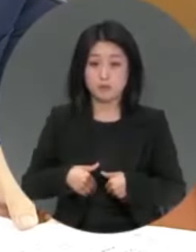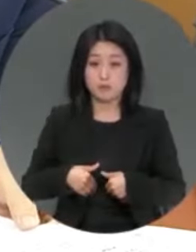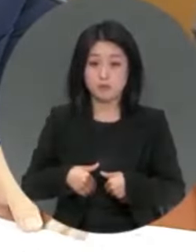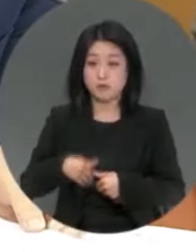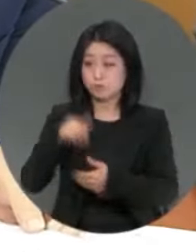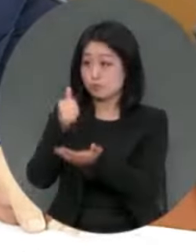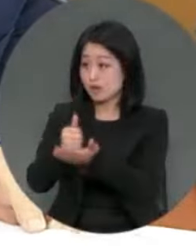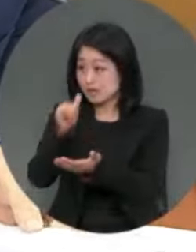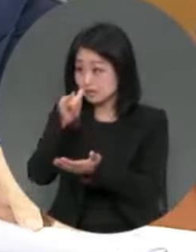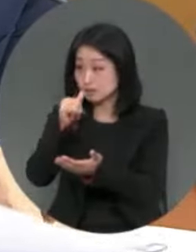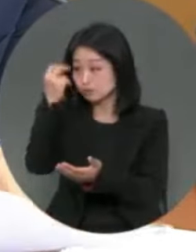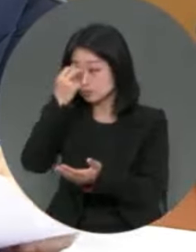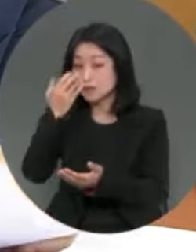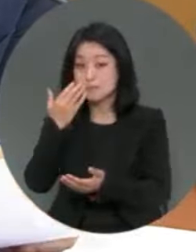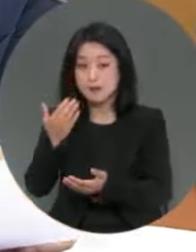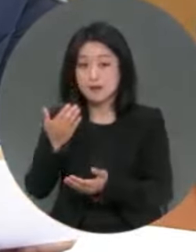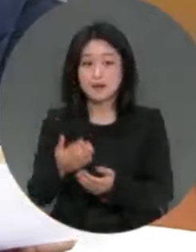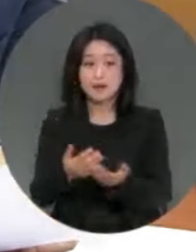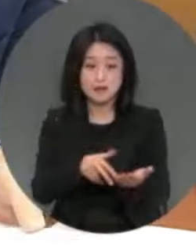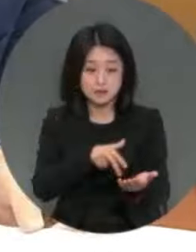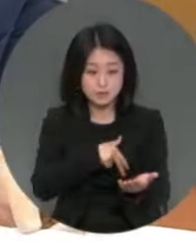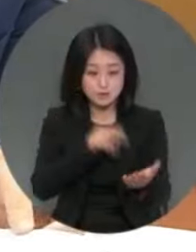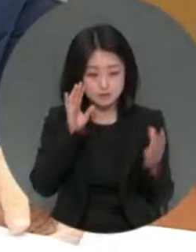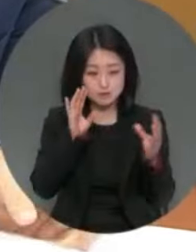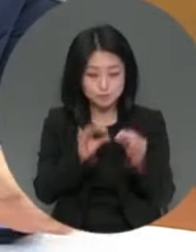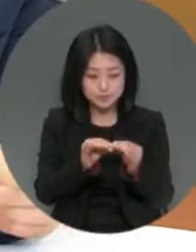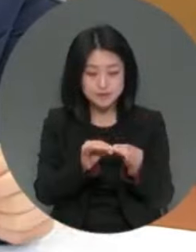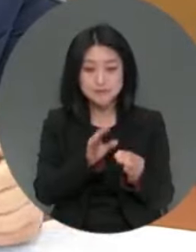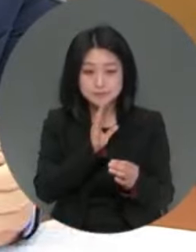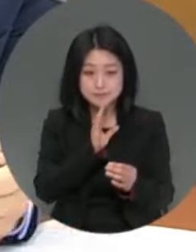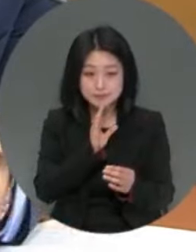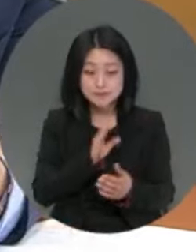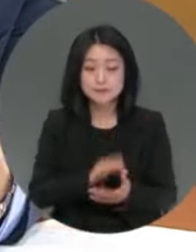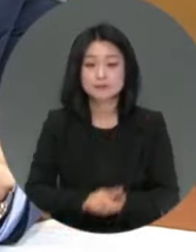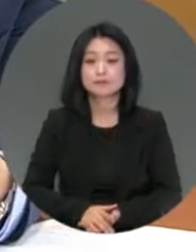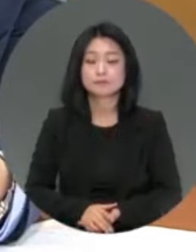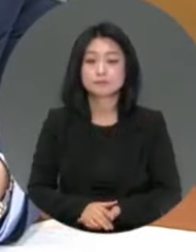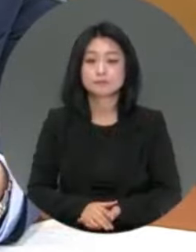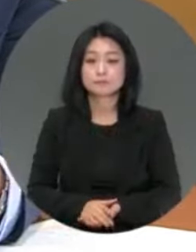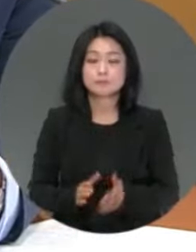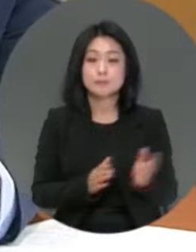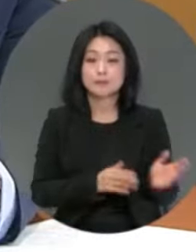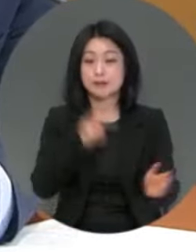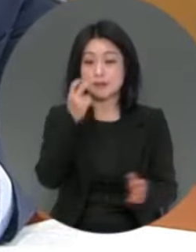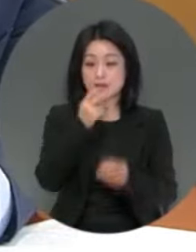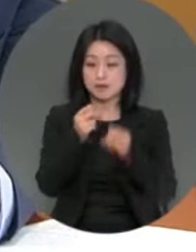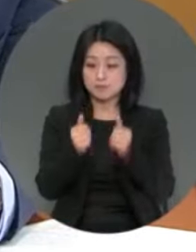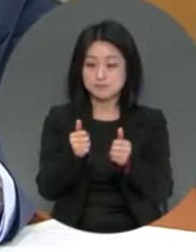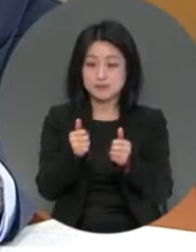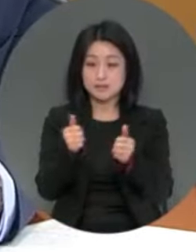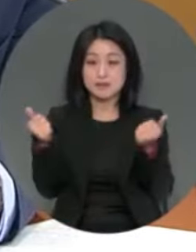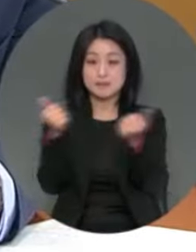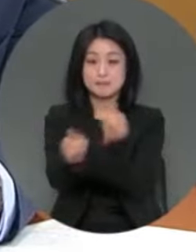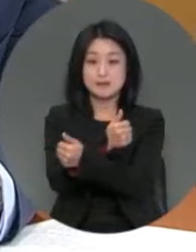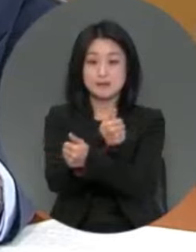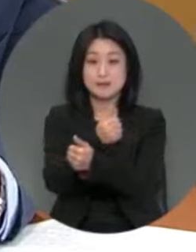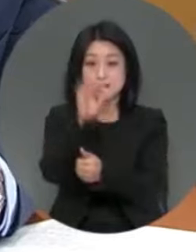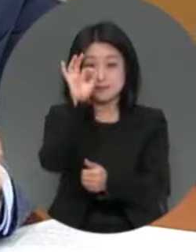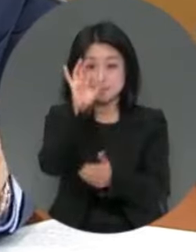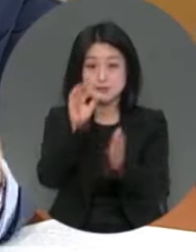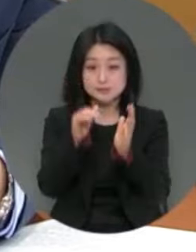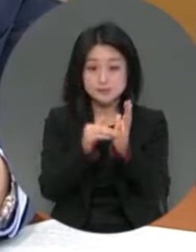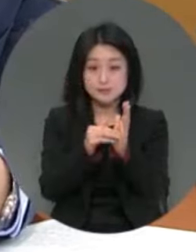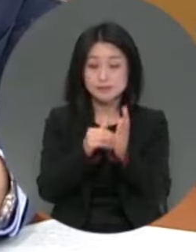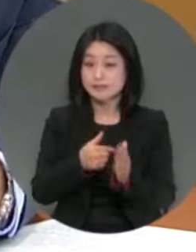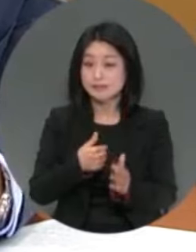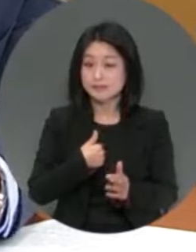아니겠습니까? 위원님의 의견에 전적으로 동의합니다. 예. 최근에 검찰 인사 보셨죠? 네. 사실